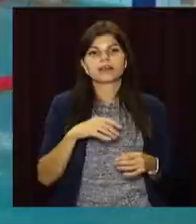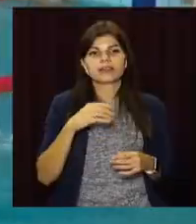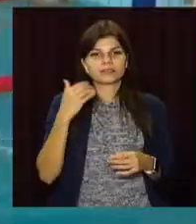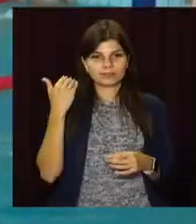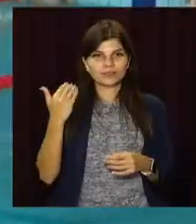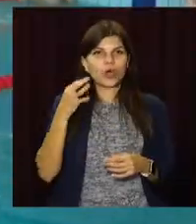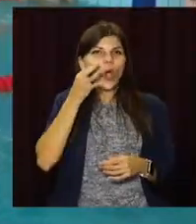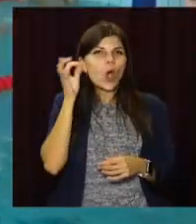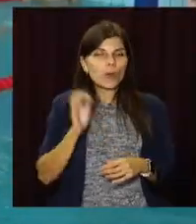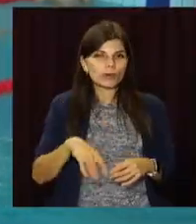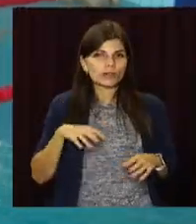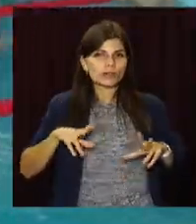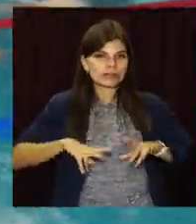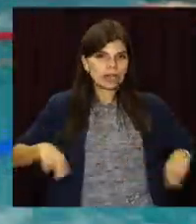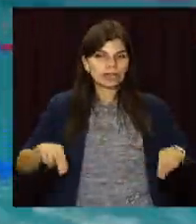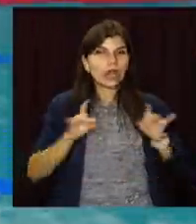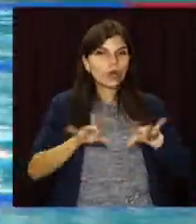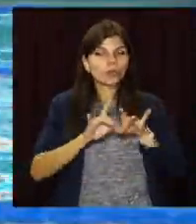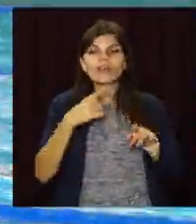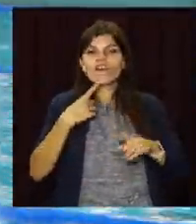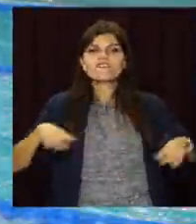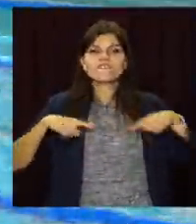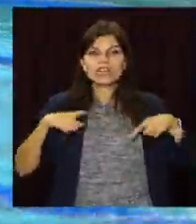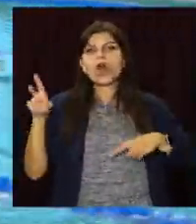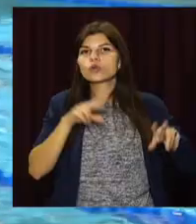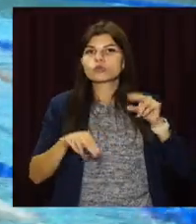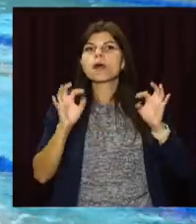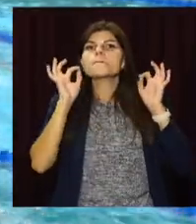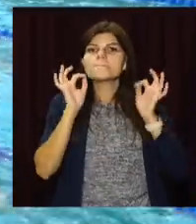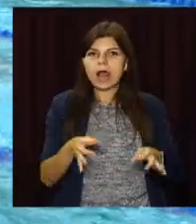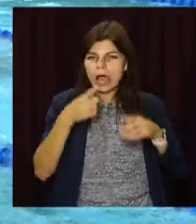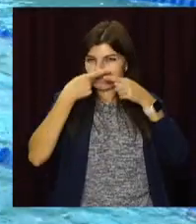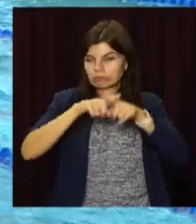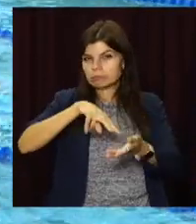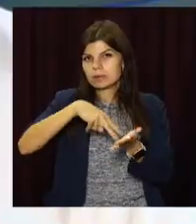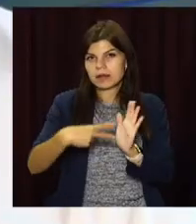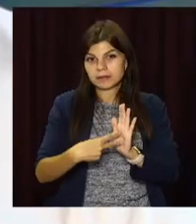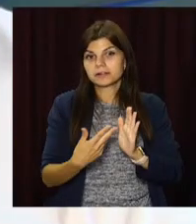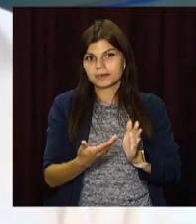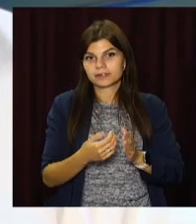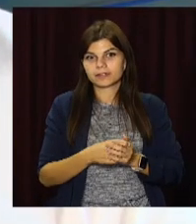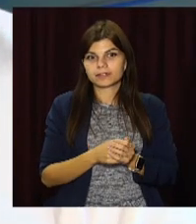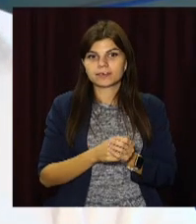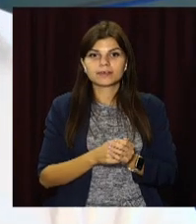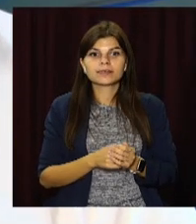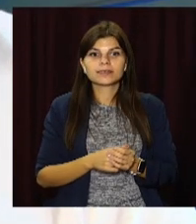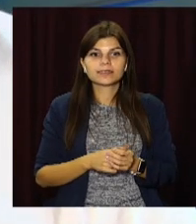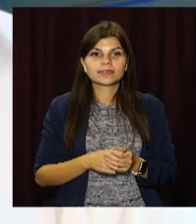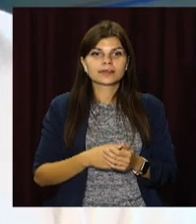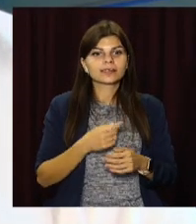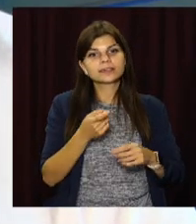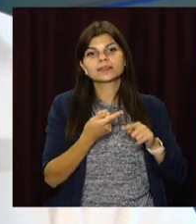Микричана. Досвідчений наставник розповідає, на фінал розрахували правильну стратегію. Плыли они вровень с